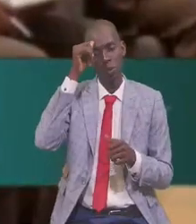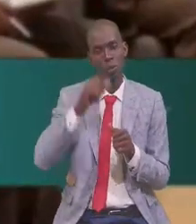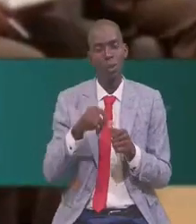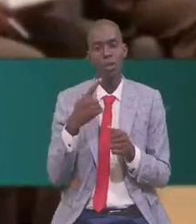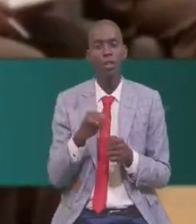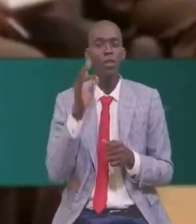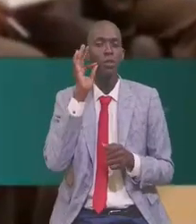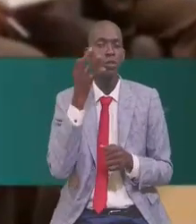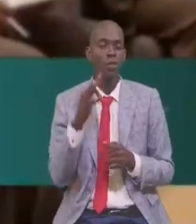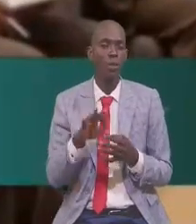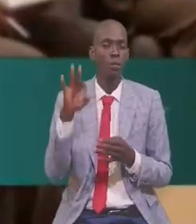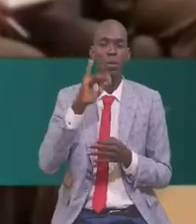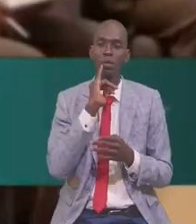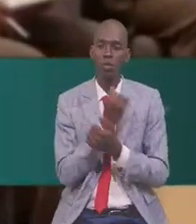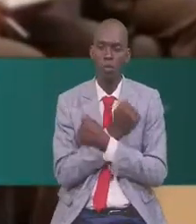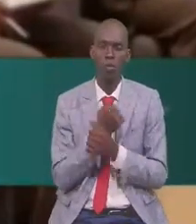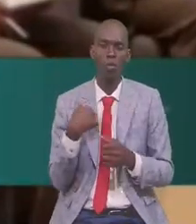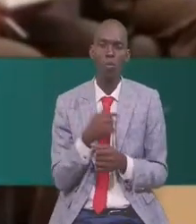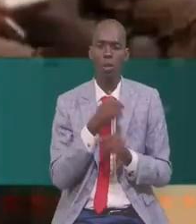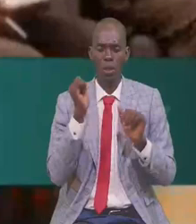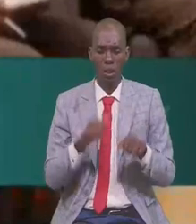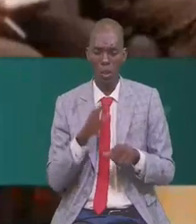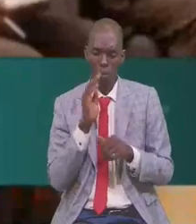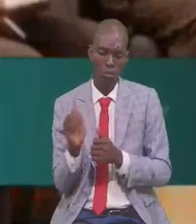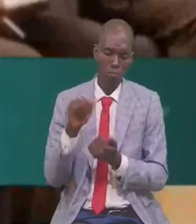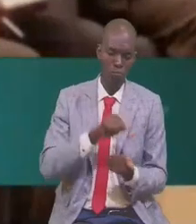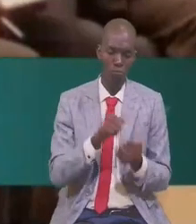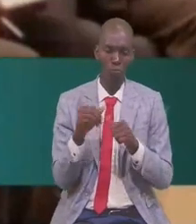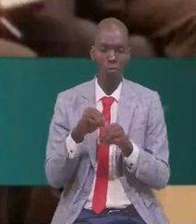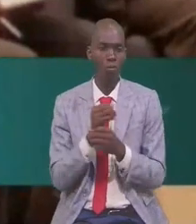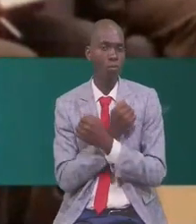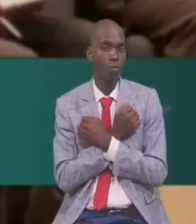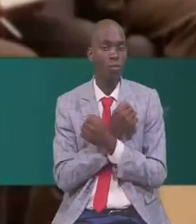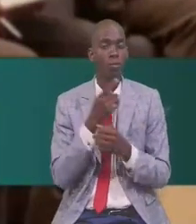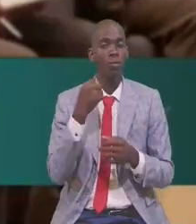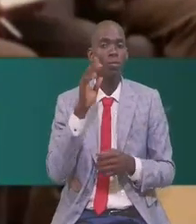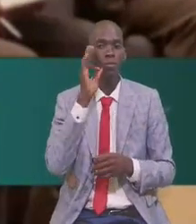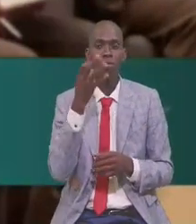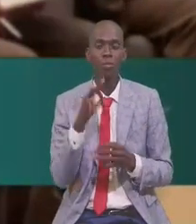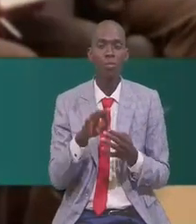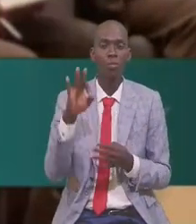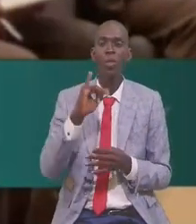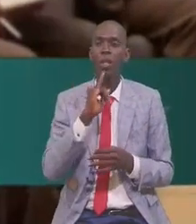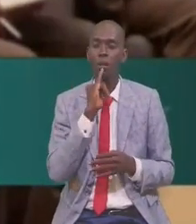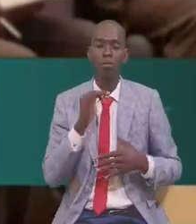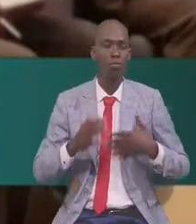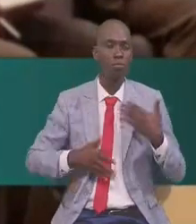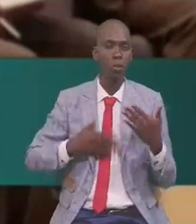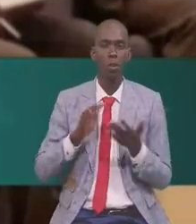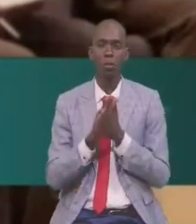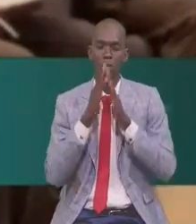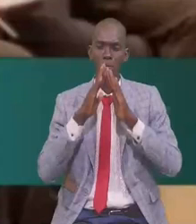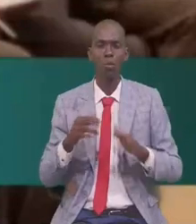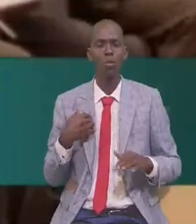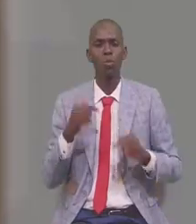être immergés dans l'amour, baptisés dans l'amour. Le fruit de l'esprit, c'est la joie et la paix. Nous pouvons être